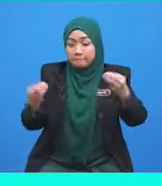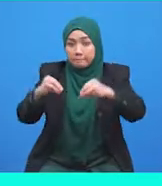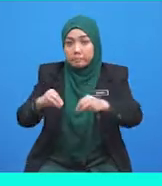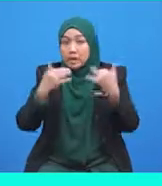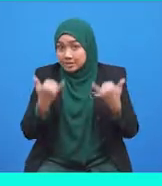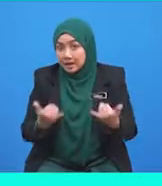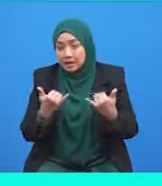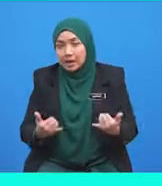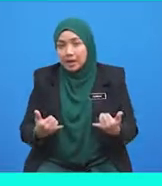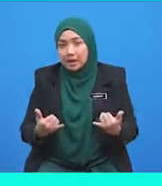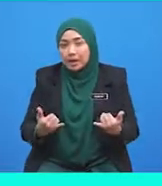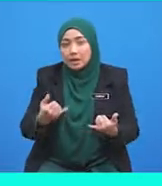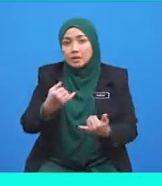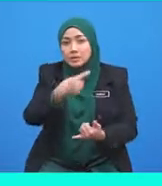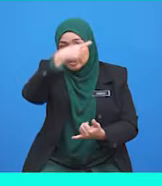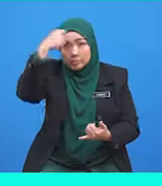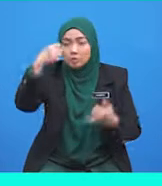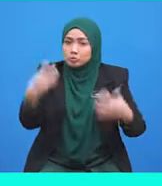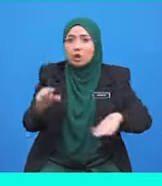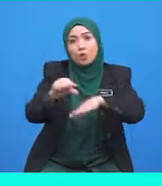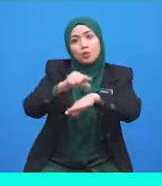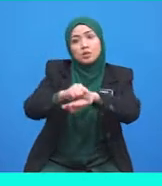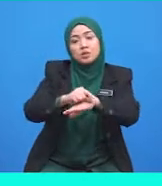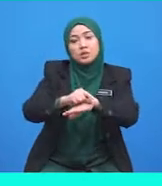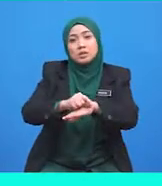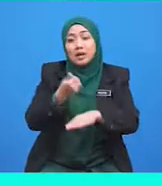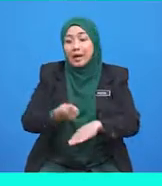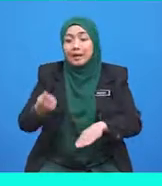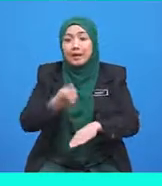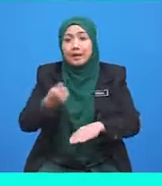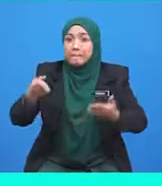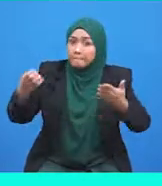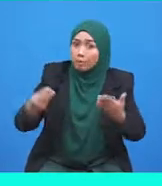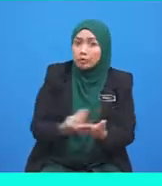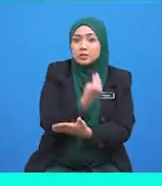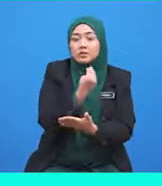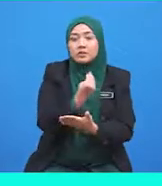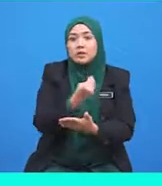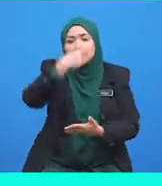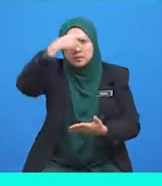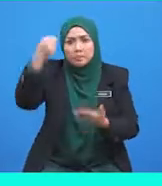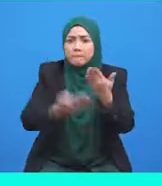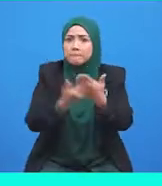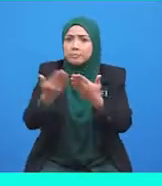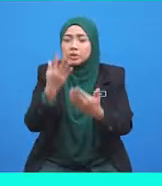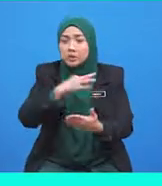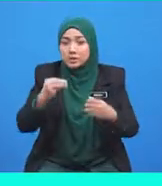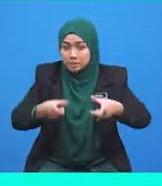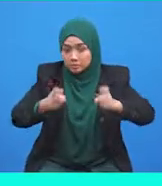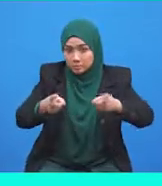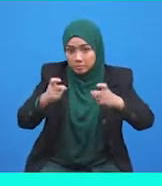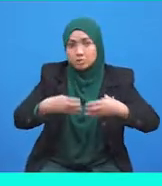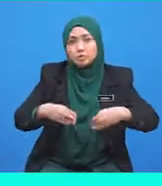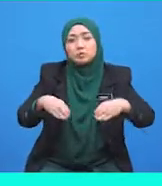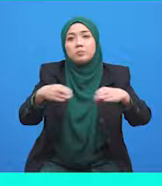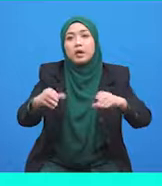ia dijalankan dengan menggunakan peralatan moden. Hal ini kerana ia memudahkan dan mempercepatkan